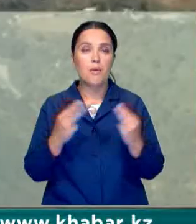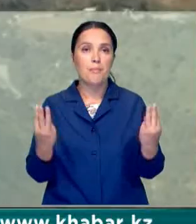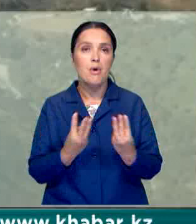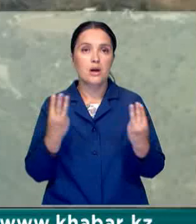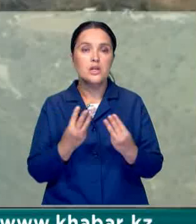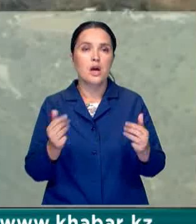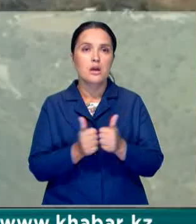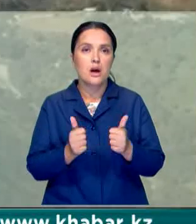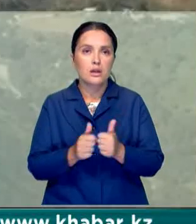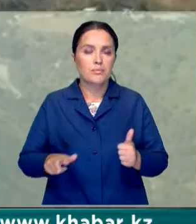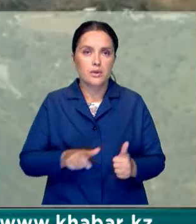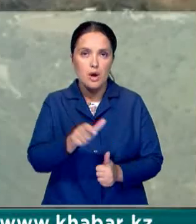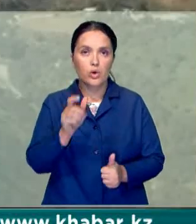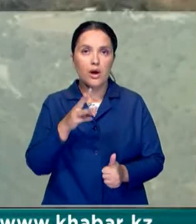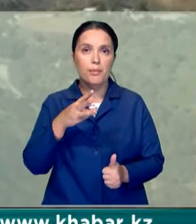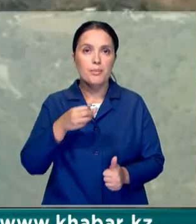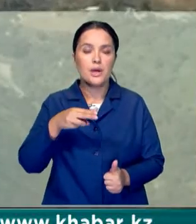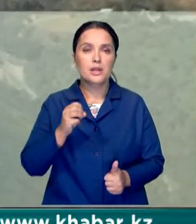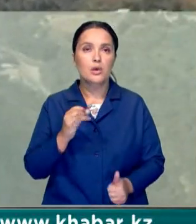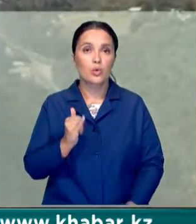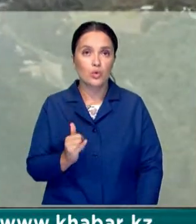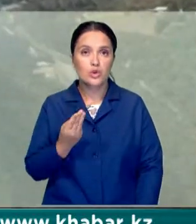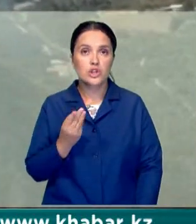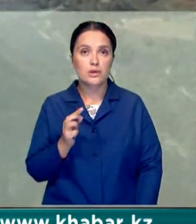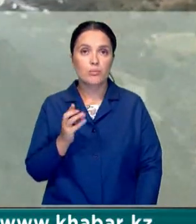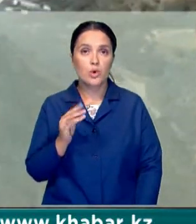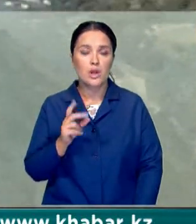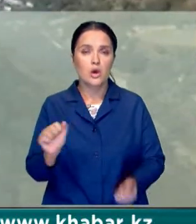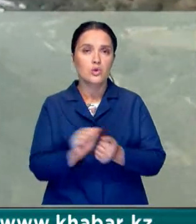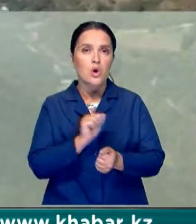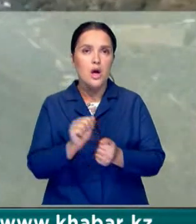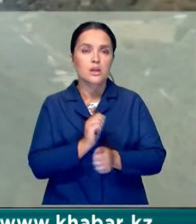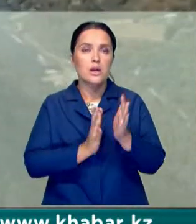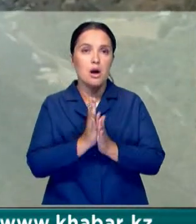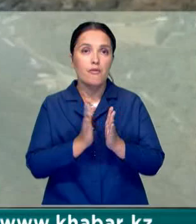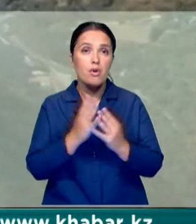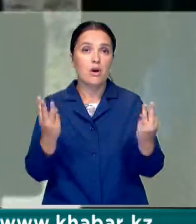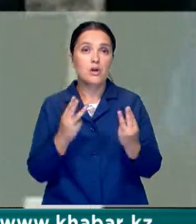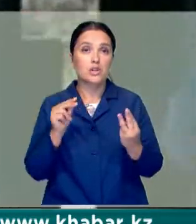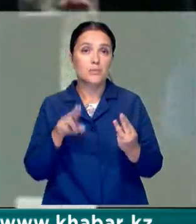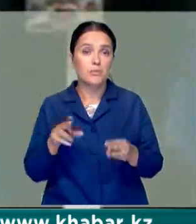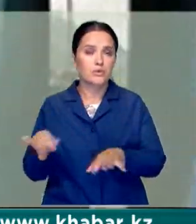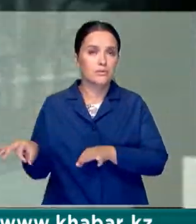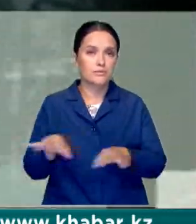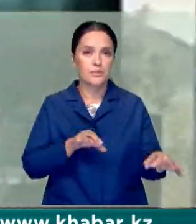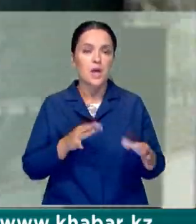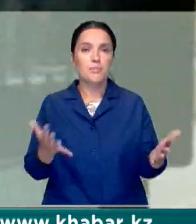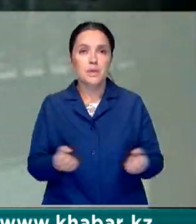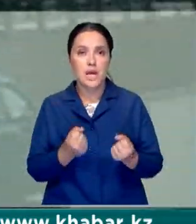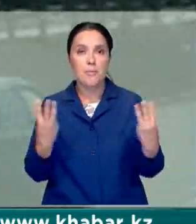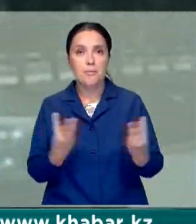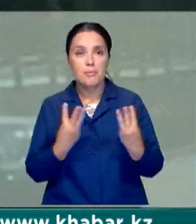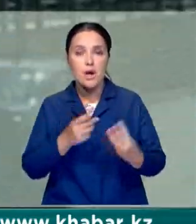дороги на въезде в сторону Медеу и Шимбулака. Горит сухостой. На место ЧП уже выехали спасатели, пожарные и